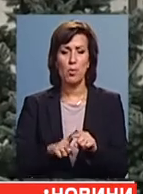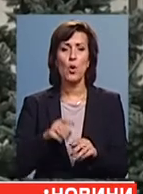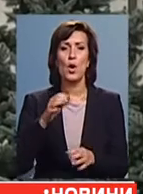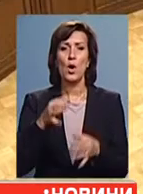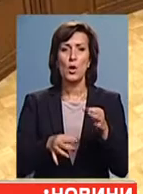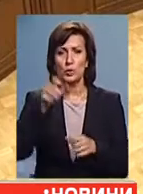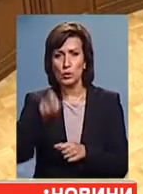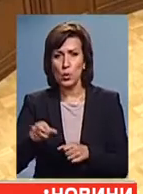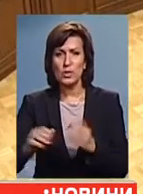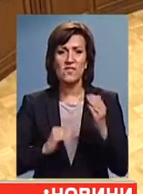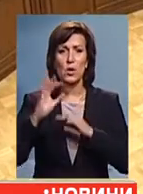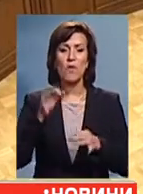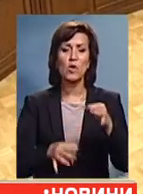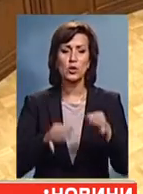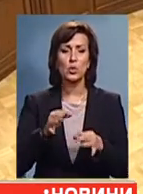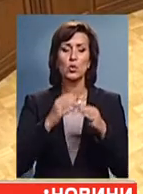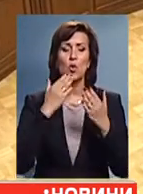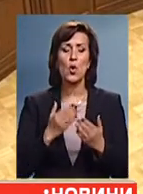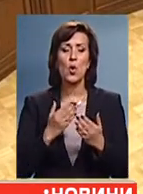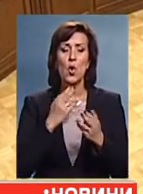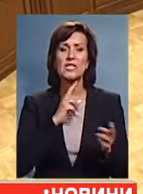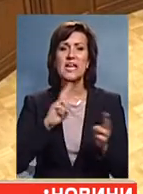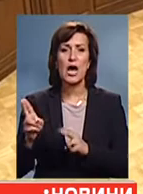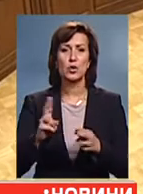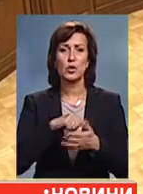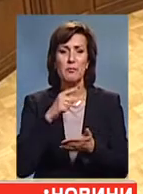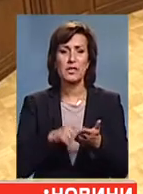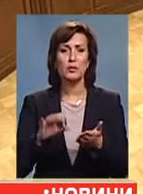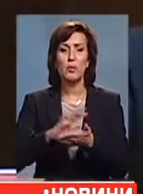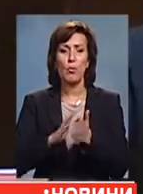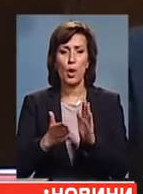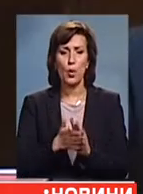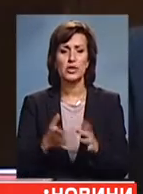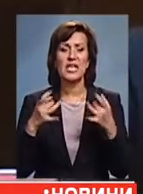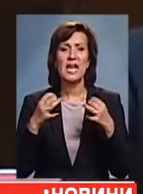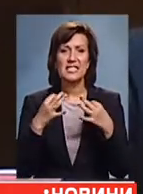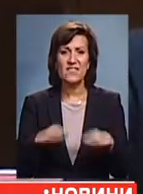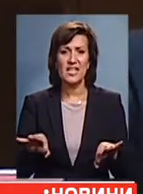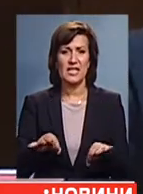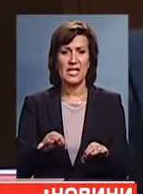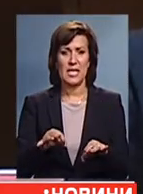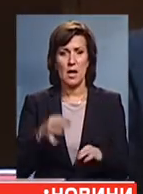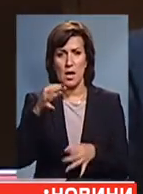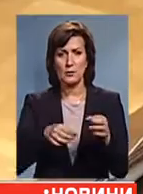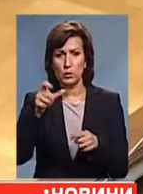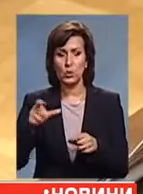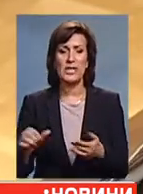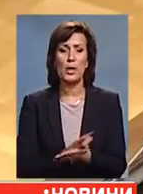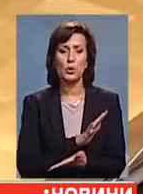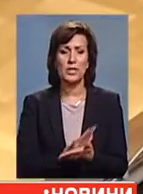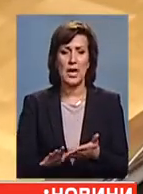судді Верховного суду оскаржують питання, положення щодо звільнення суддів та люстрації